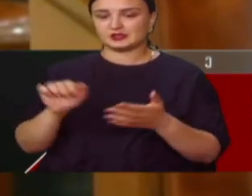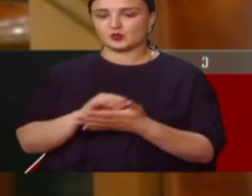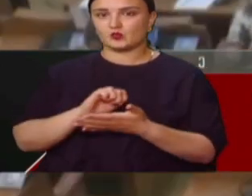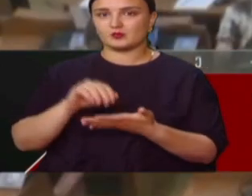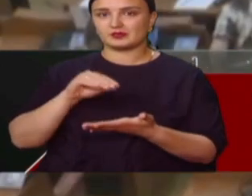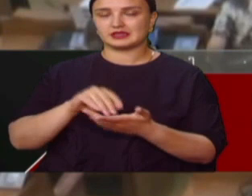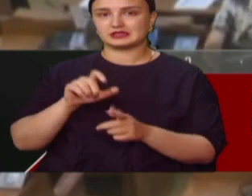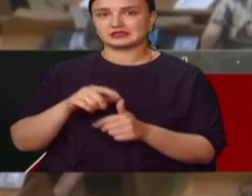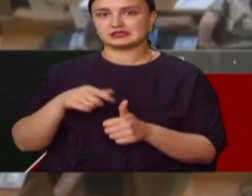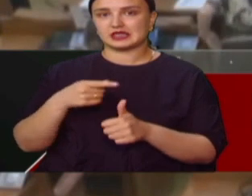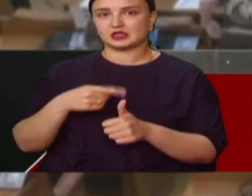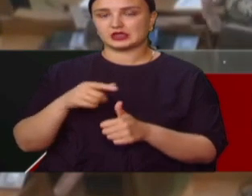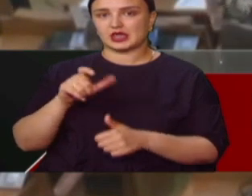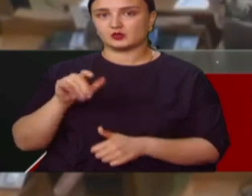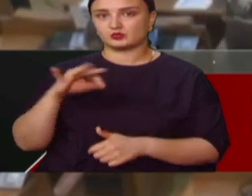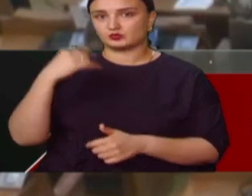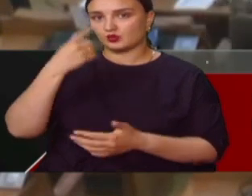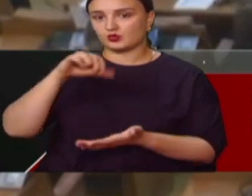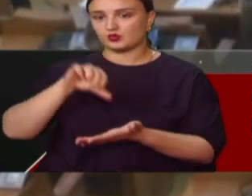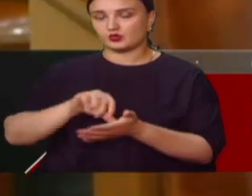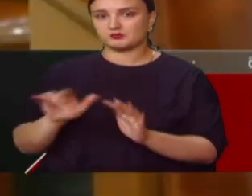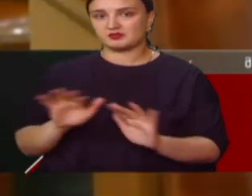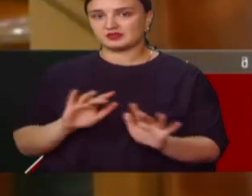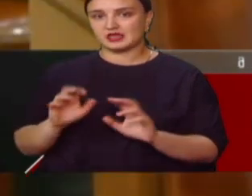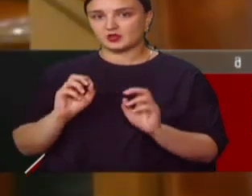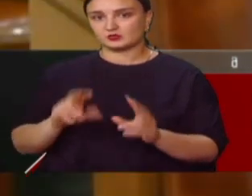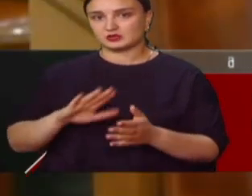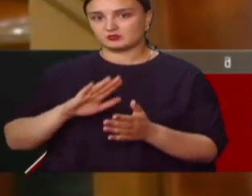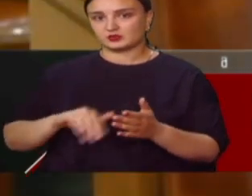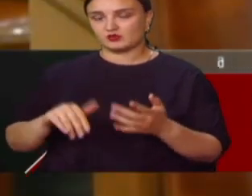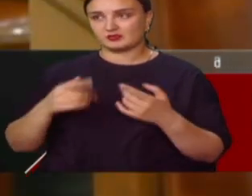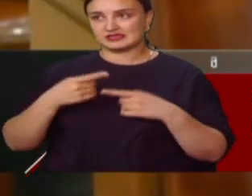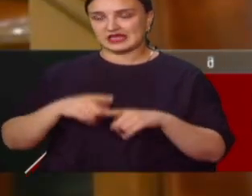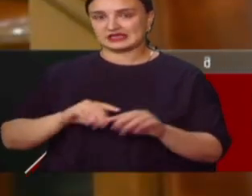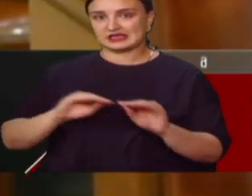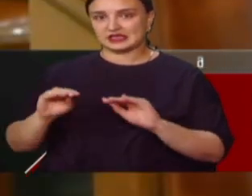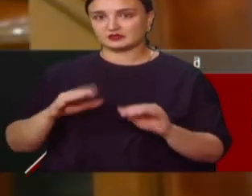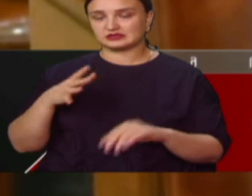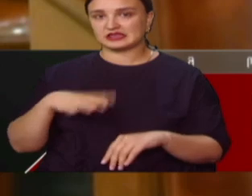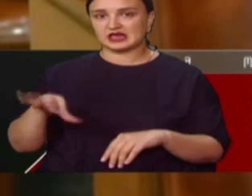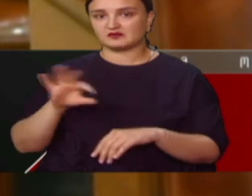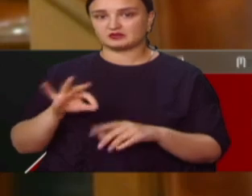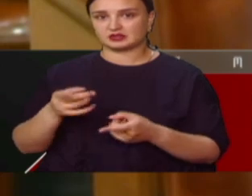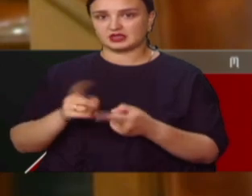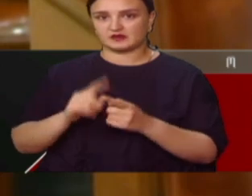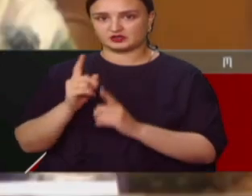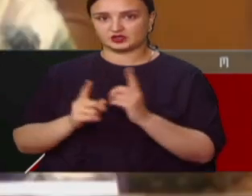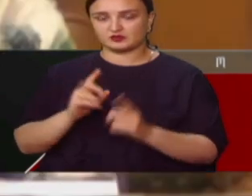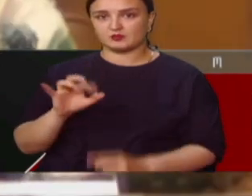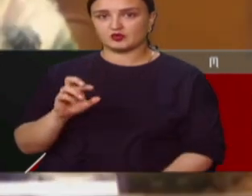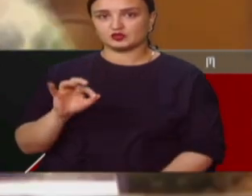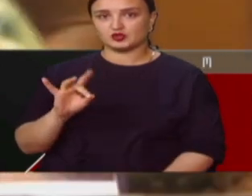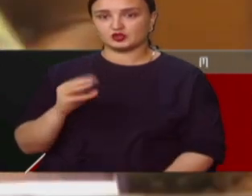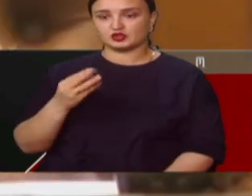რეზოლუციაში სახელწოდებით ეუთოს როლი მიმდინარე უსაფრთხოების არქიტექტურაში საპარლამენტო პერსპექტივა საქართველოსთან დაკავშირებით სწორებას. მოჭორიშვილის